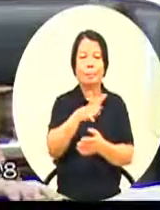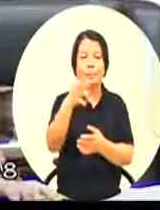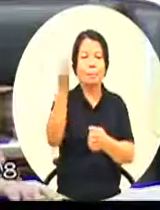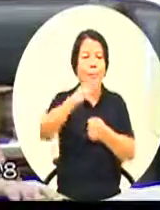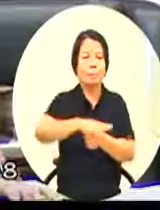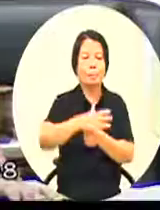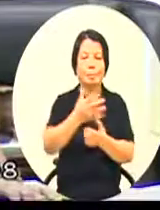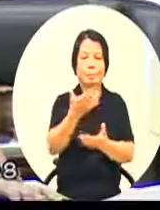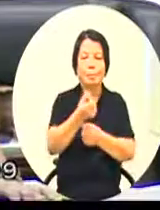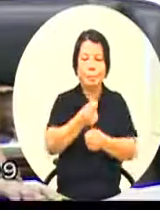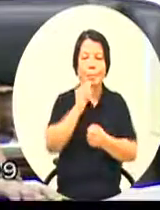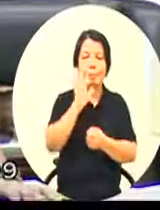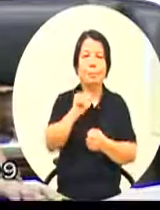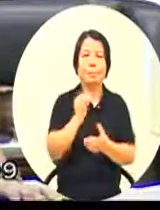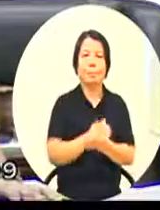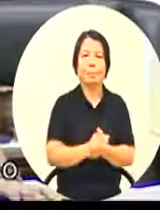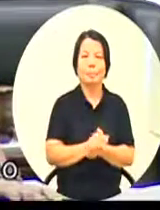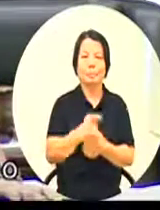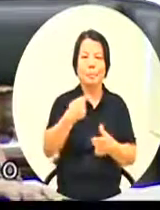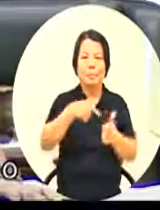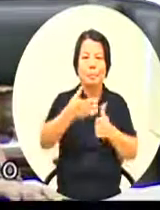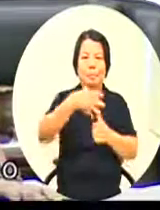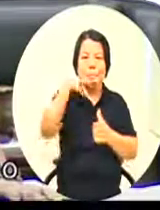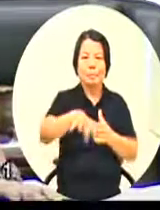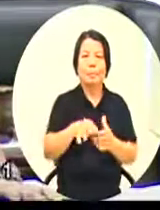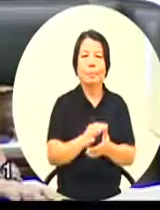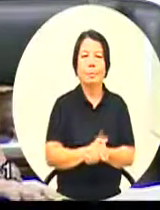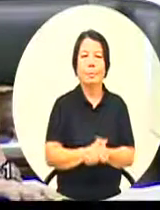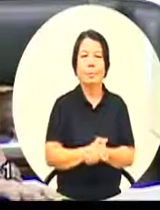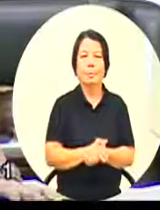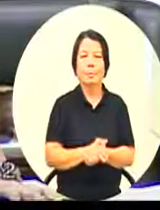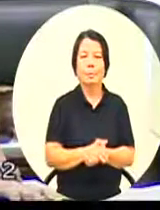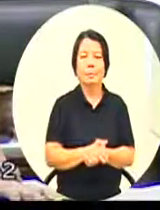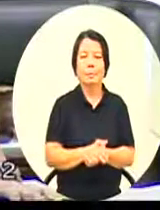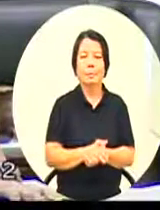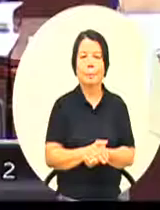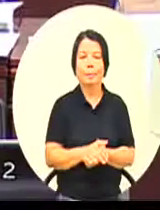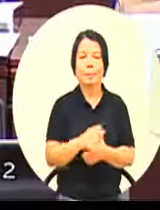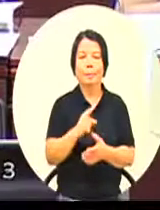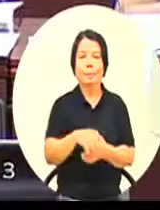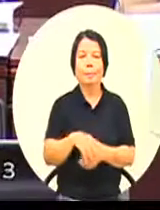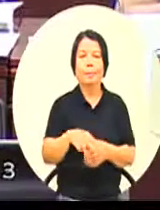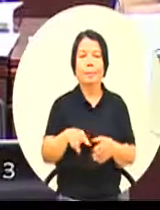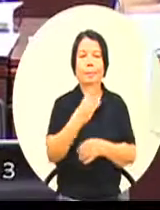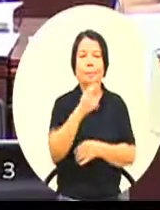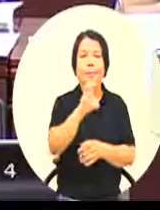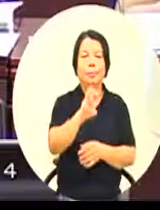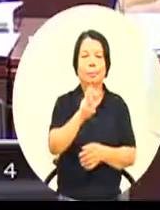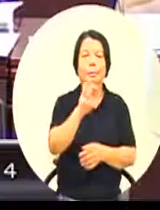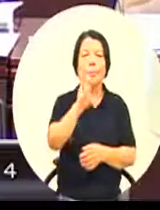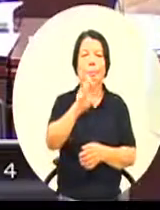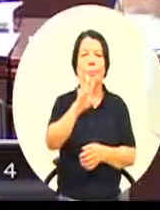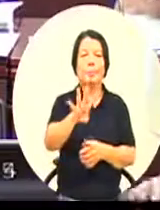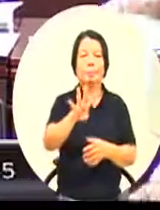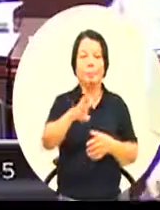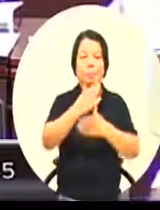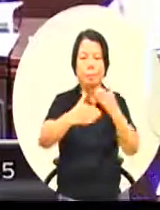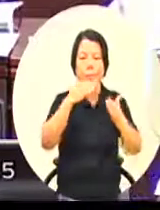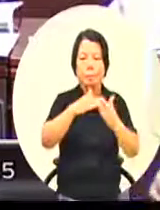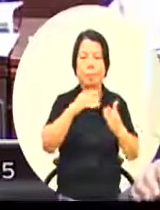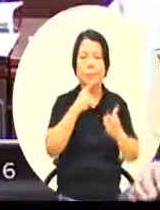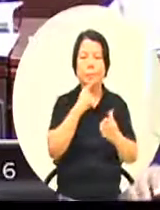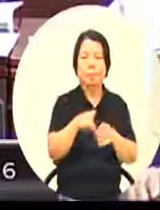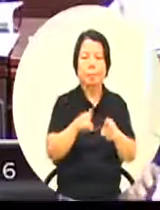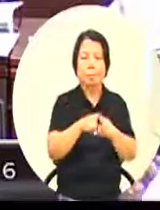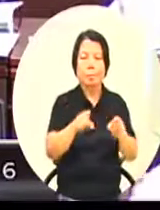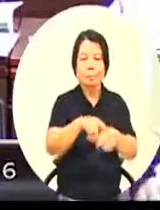金额的钱，那我们现在教育局有没有跟市长报告？ 我们把这个334个学校，有些这是属于我普遍